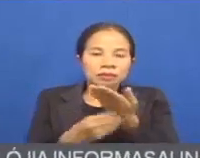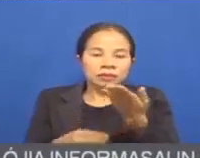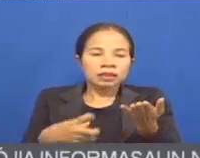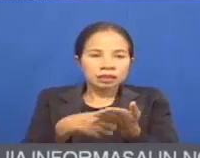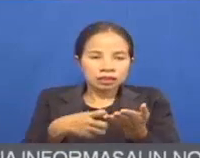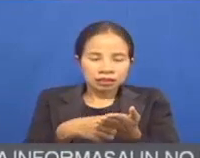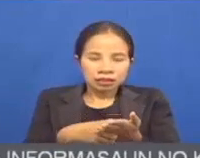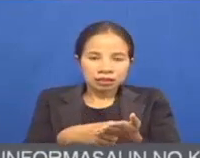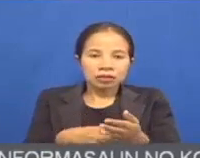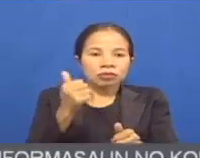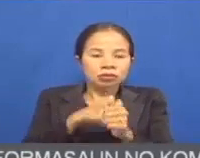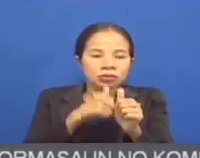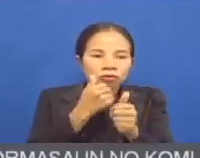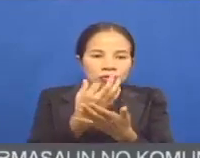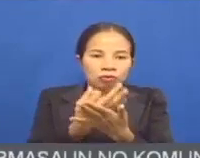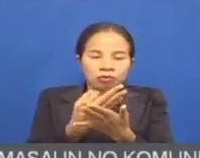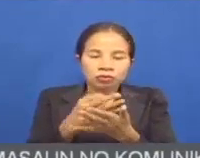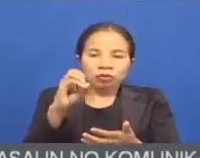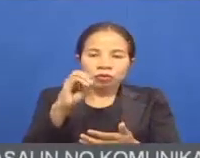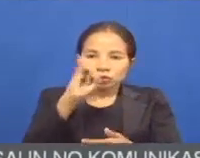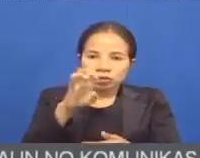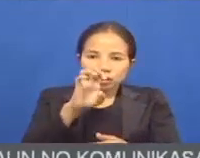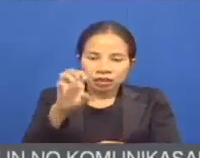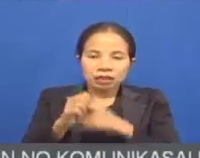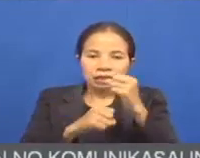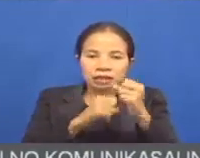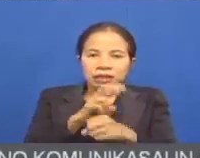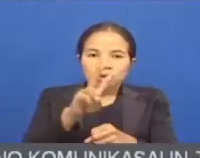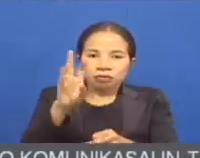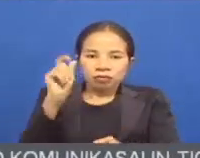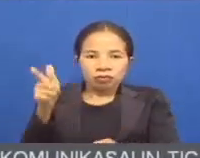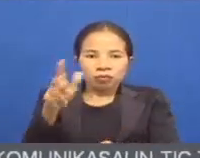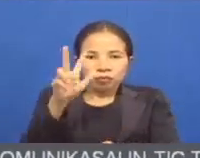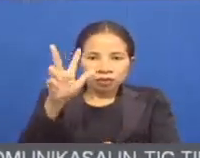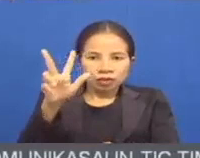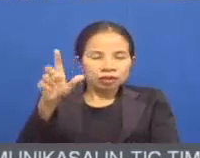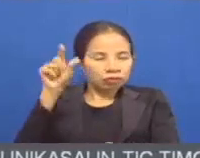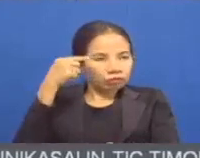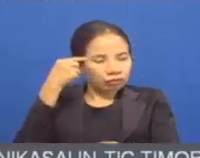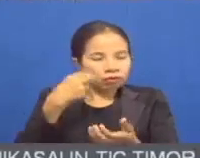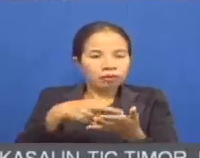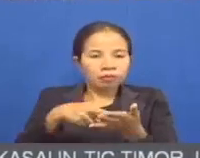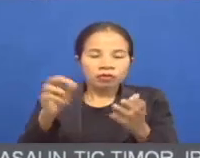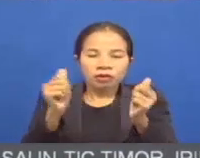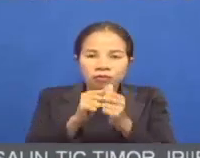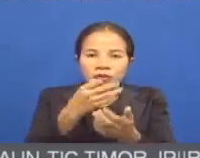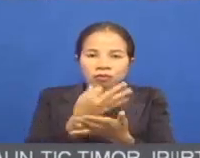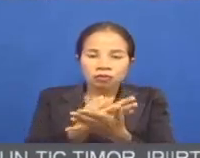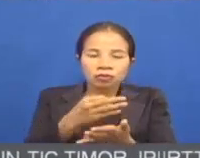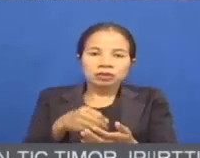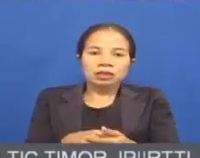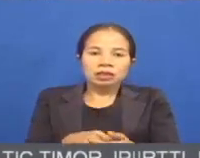né baseia ba orçamento zara la estado rihun rua ruano lo resin tolu nebe governo aprova hamuduk dólares americano